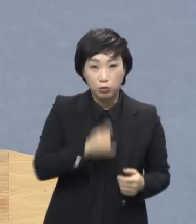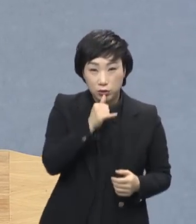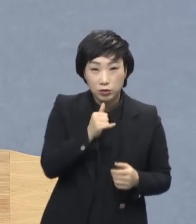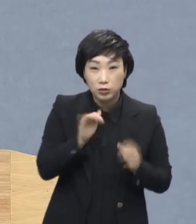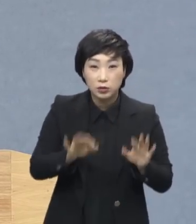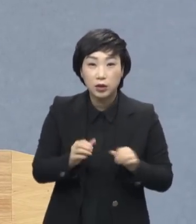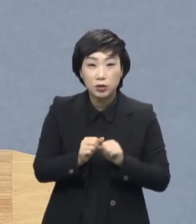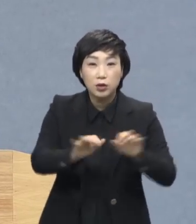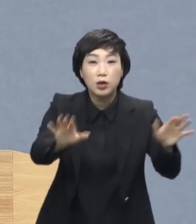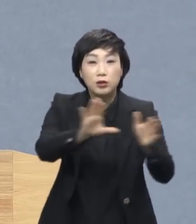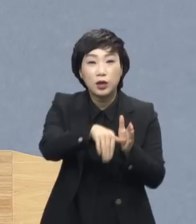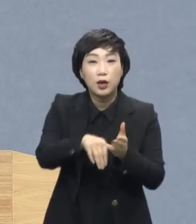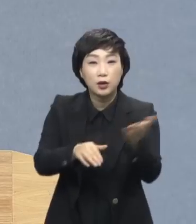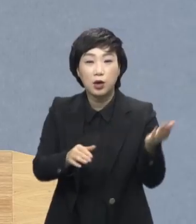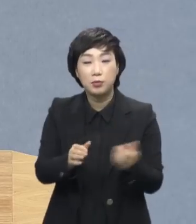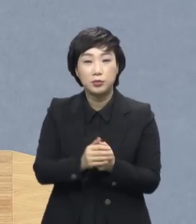나가서